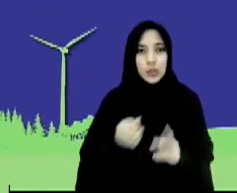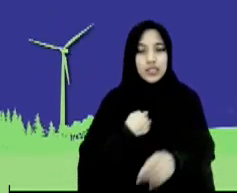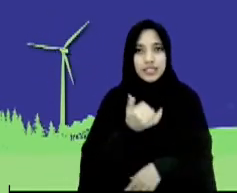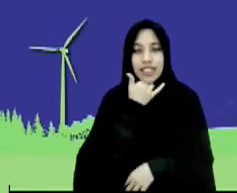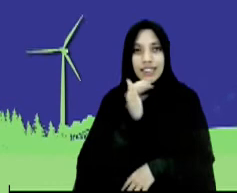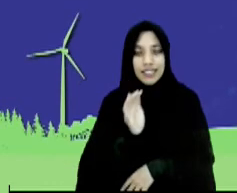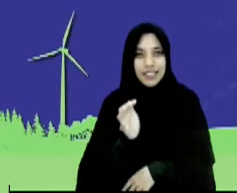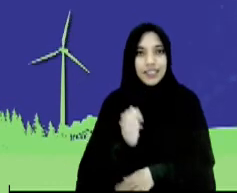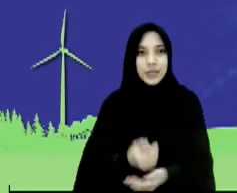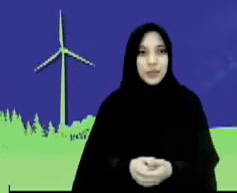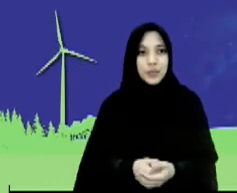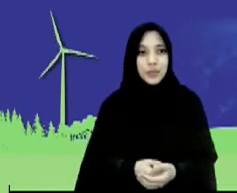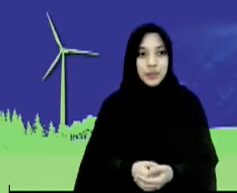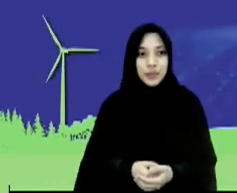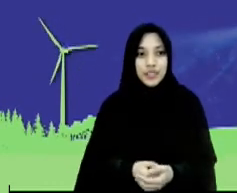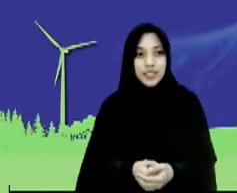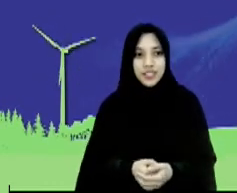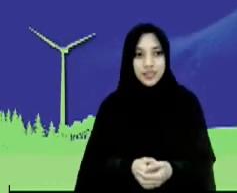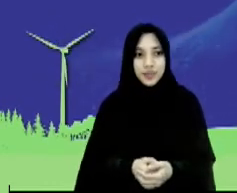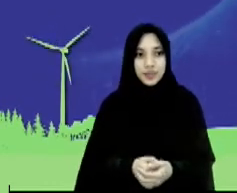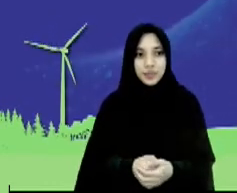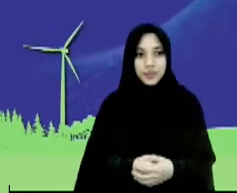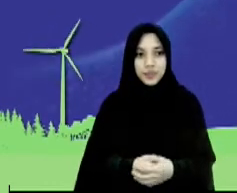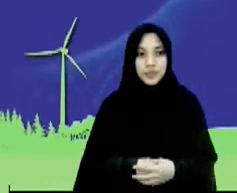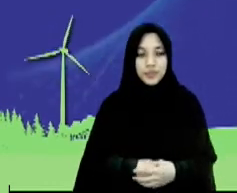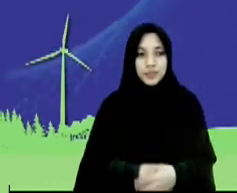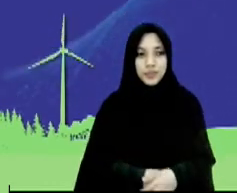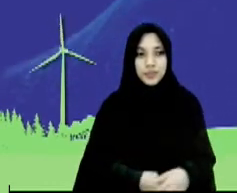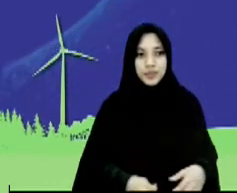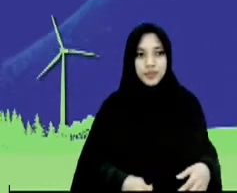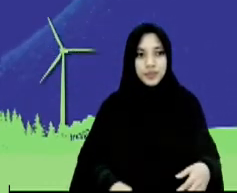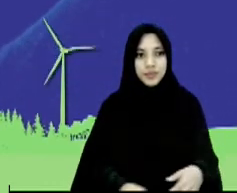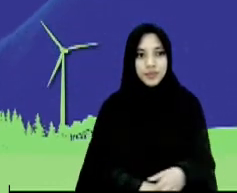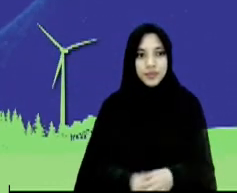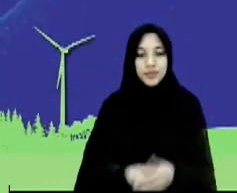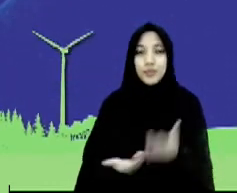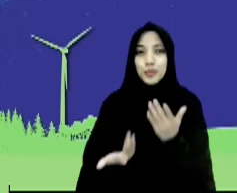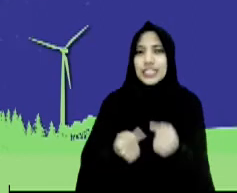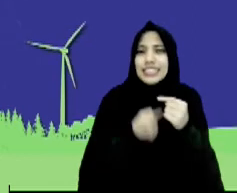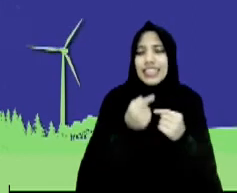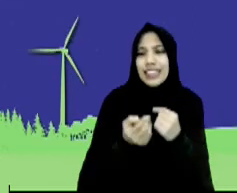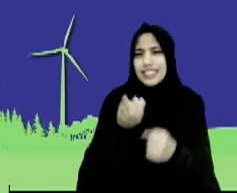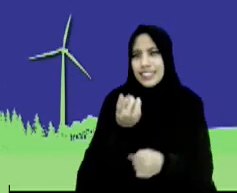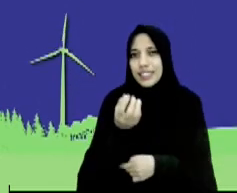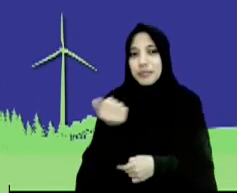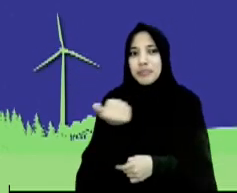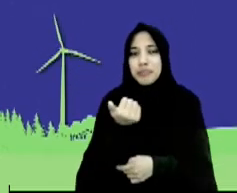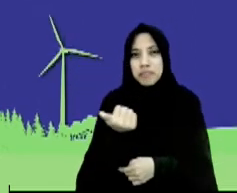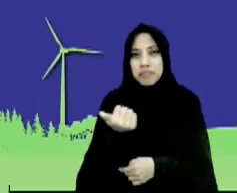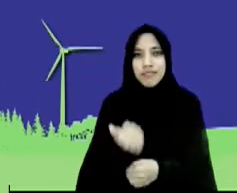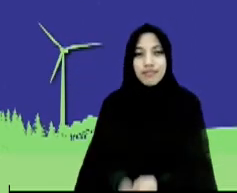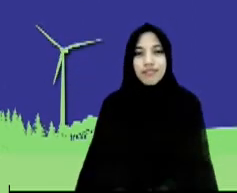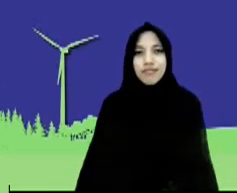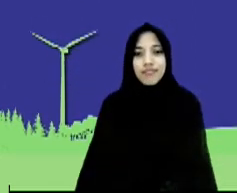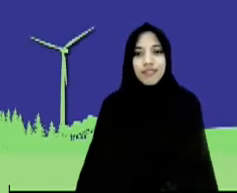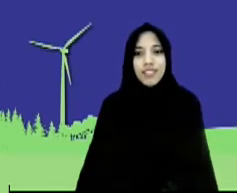koreksi jika saya salah Bu eh eh nah eh eh mungkin bisa diceritakan sedikit Bu Bagaimana eh